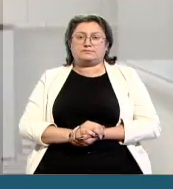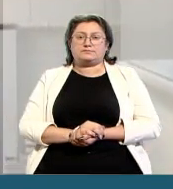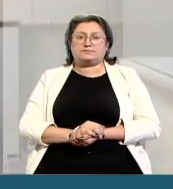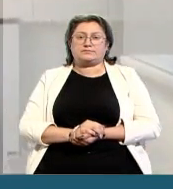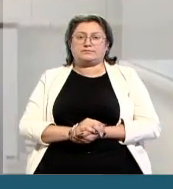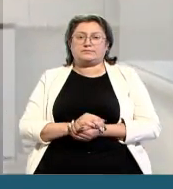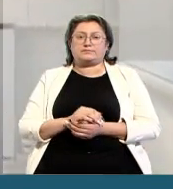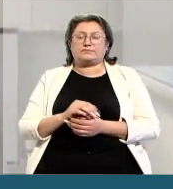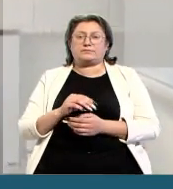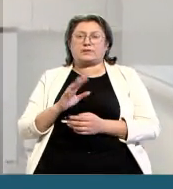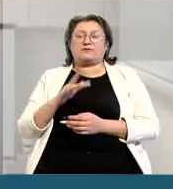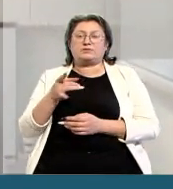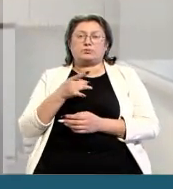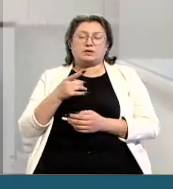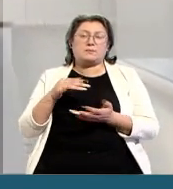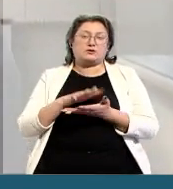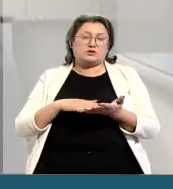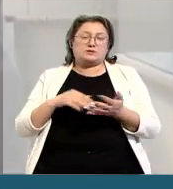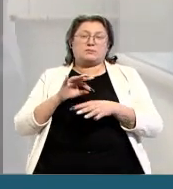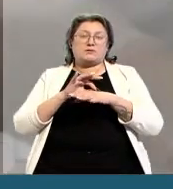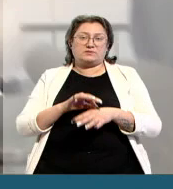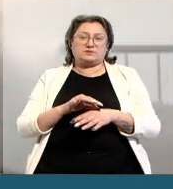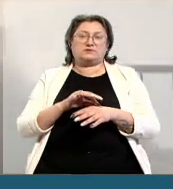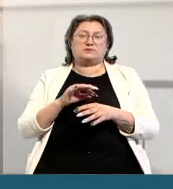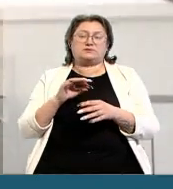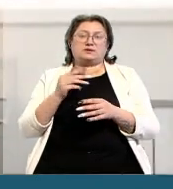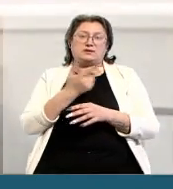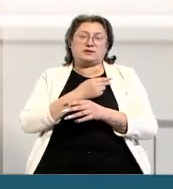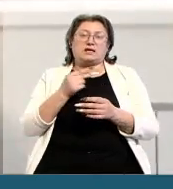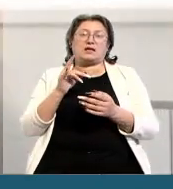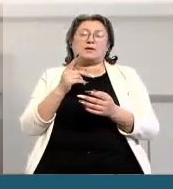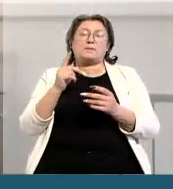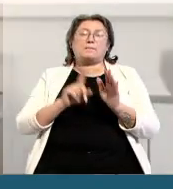доза бойынша 10,16 миллионнан астам адамға вакцина салынды, деп атап